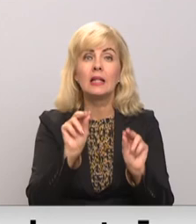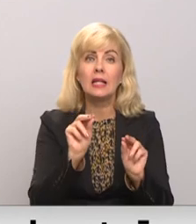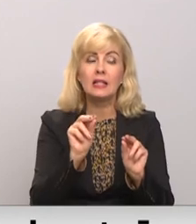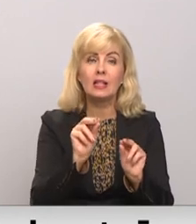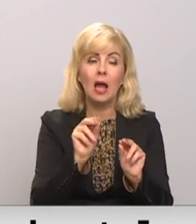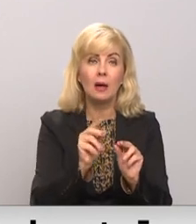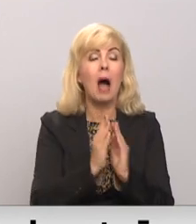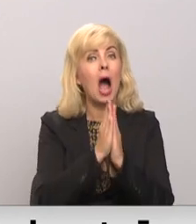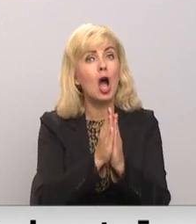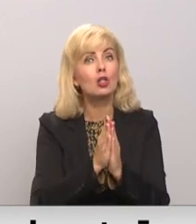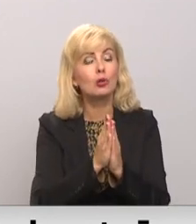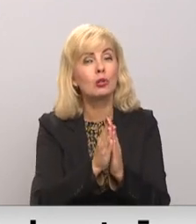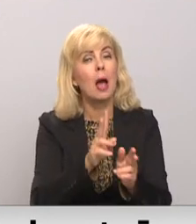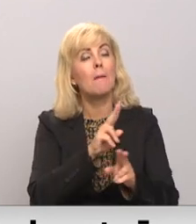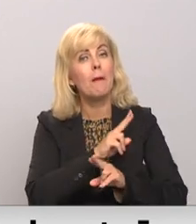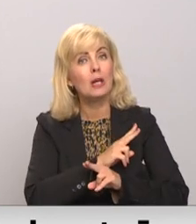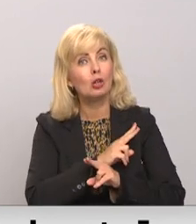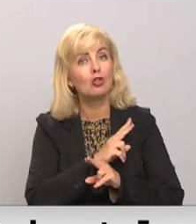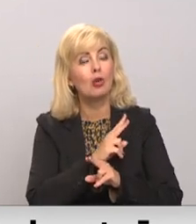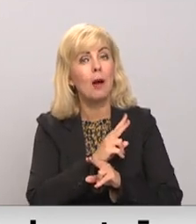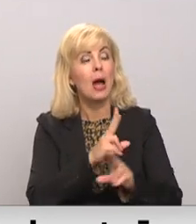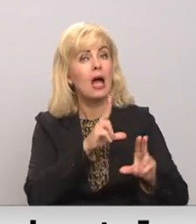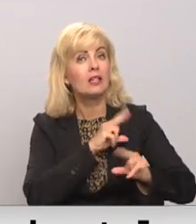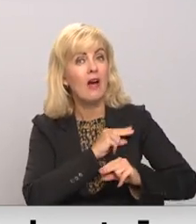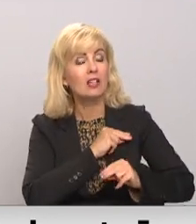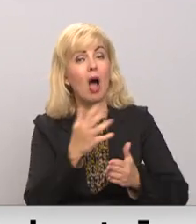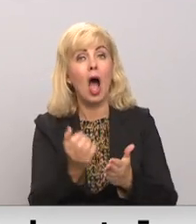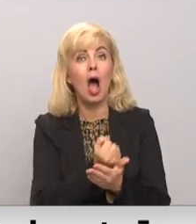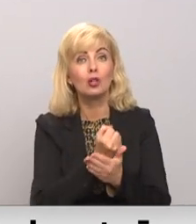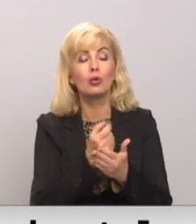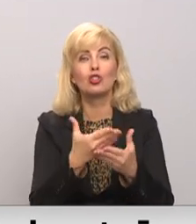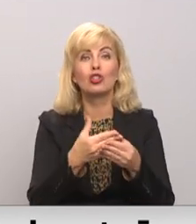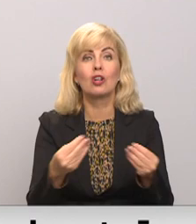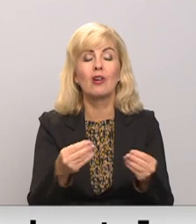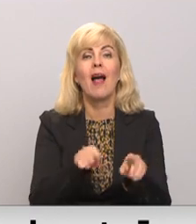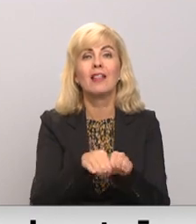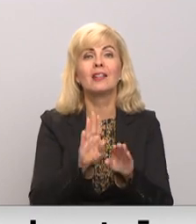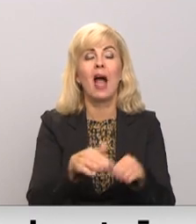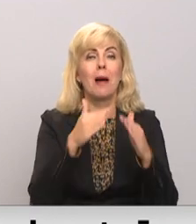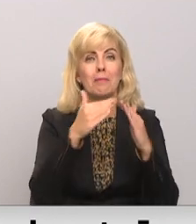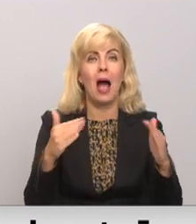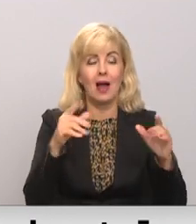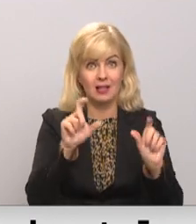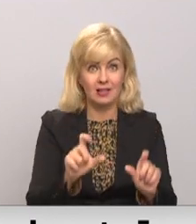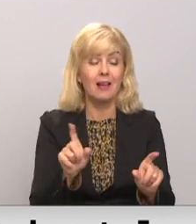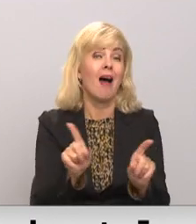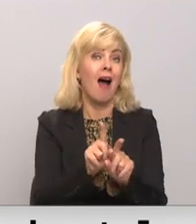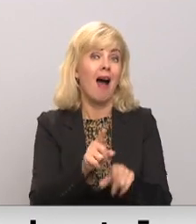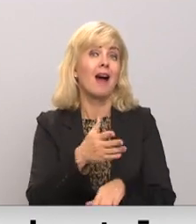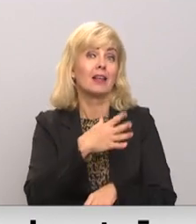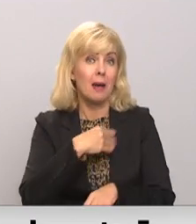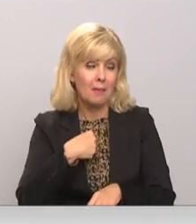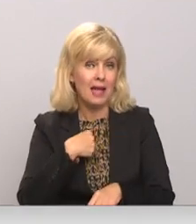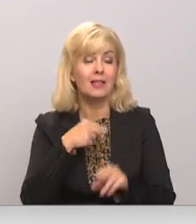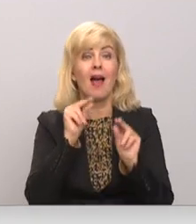aizgājušajām dvēselēm, salīdzina, ka tās atrodas šķīstītavā, kas ir kā mājasēde. Arī mēs,